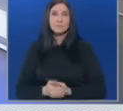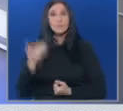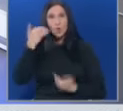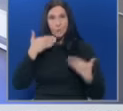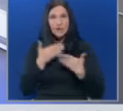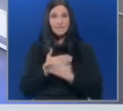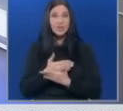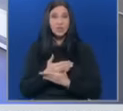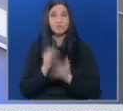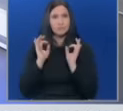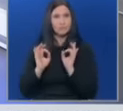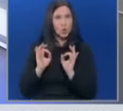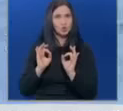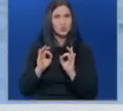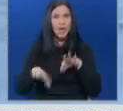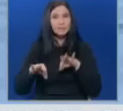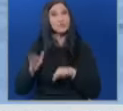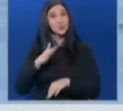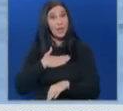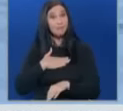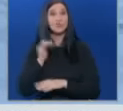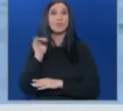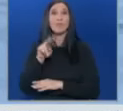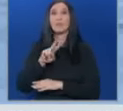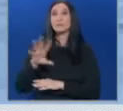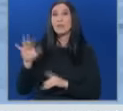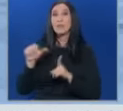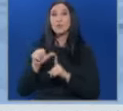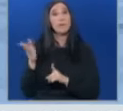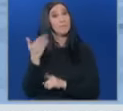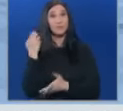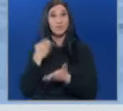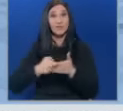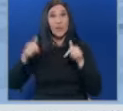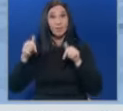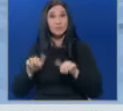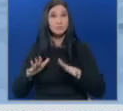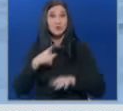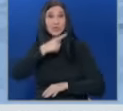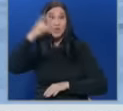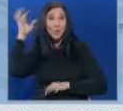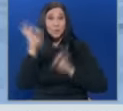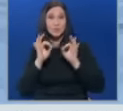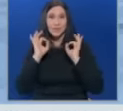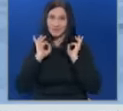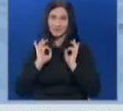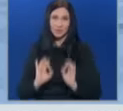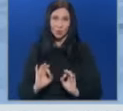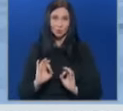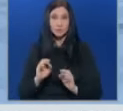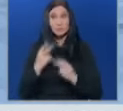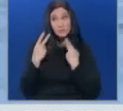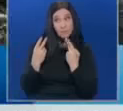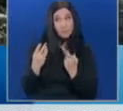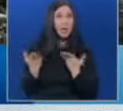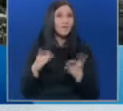Добър вечер, Филипа. Точно така. Избори ще има и те ще са на 25 юни. Това беше потвърдено днес с почти 100% сигурност. И забележете